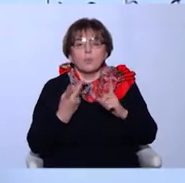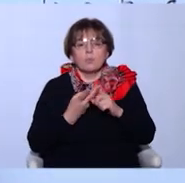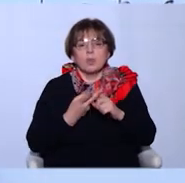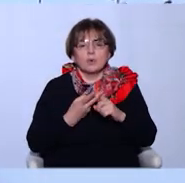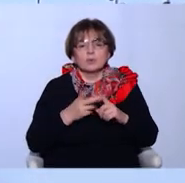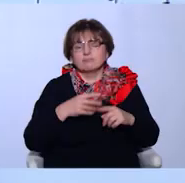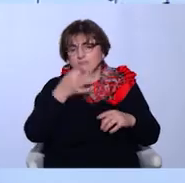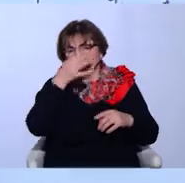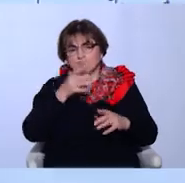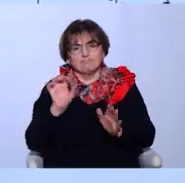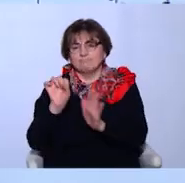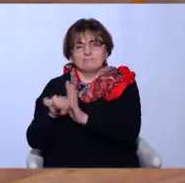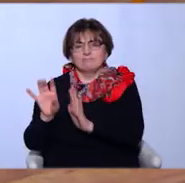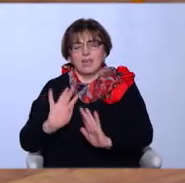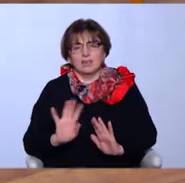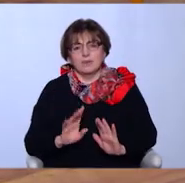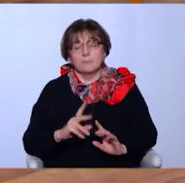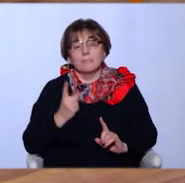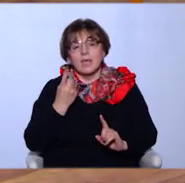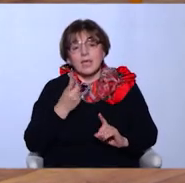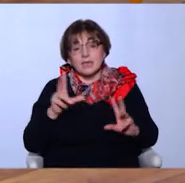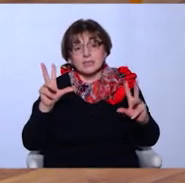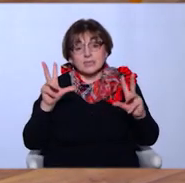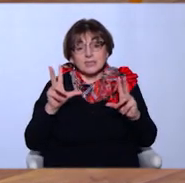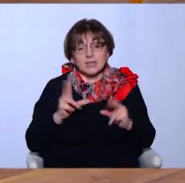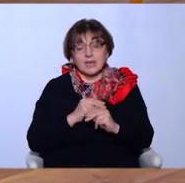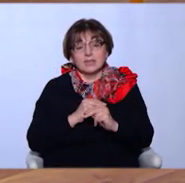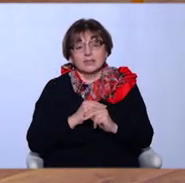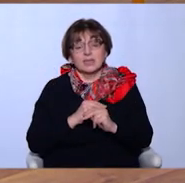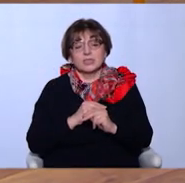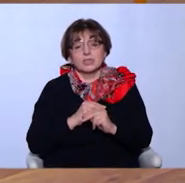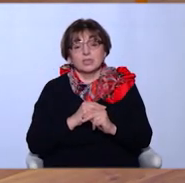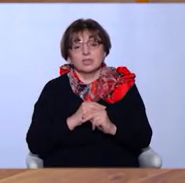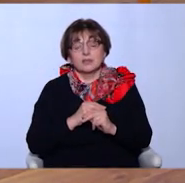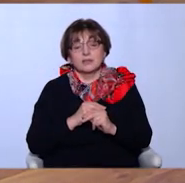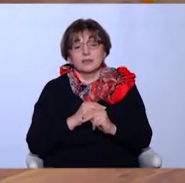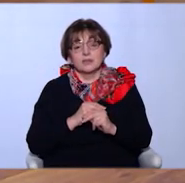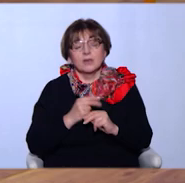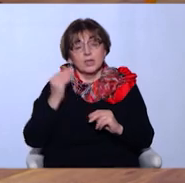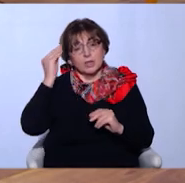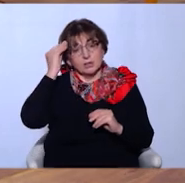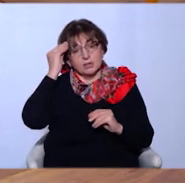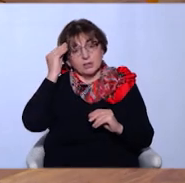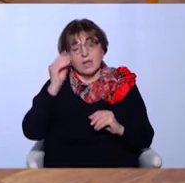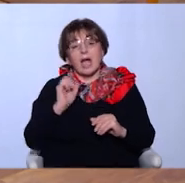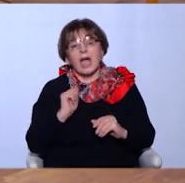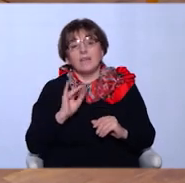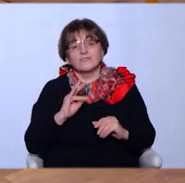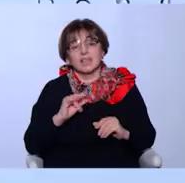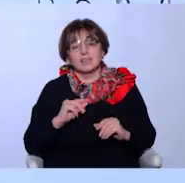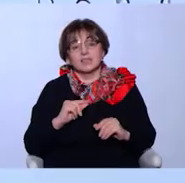არ წაწყმიდოს. ესე იგი, ერთის გადარჩენას ამ შემთხვევაში უკაცრად იგულისხმება